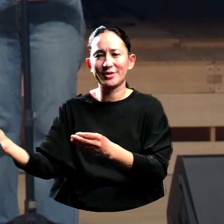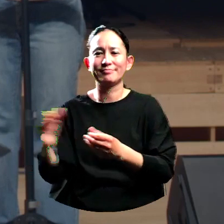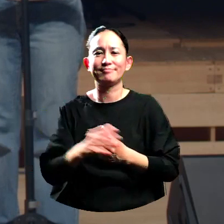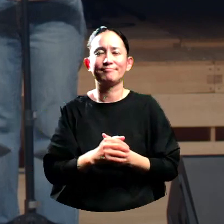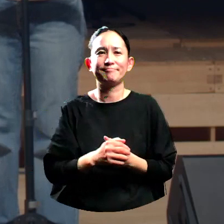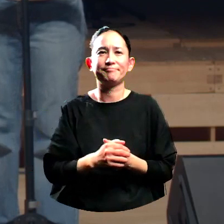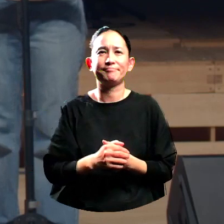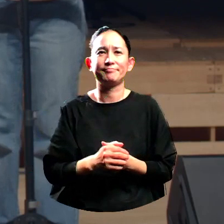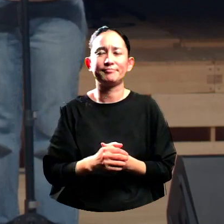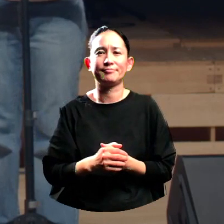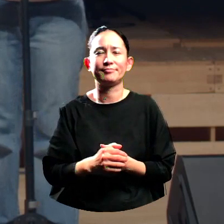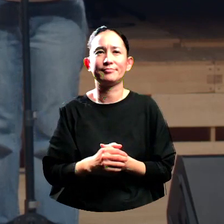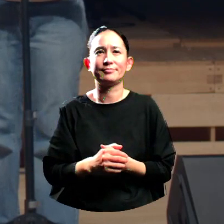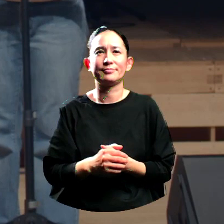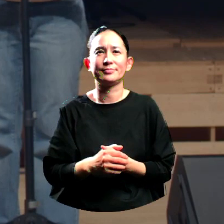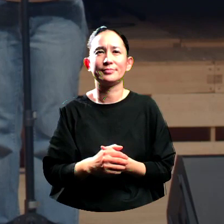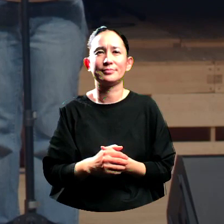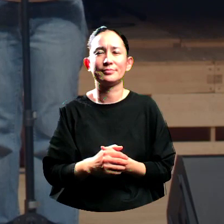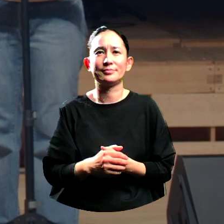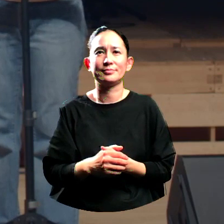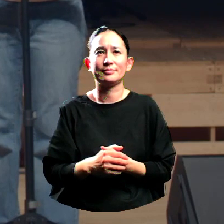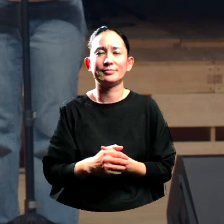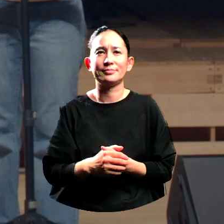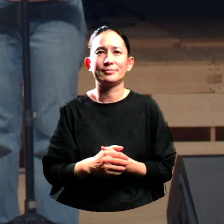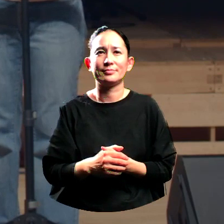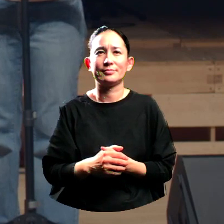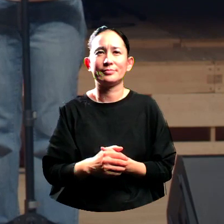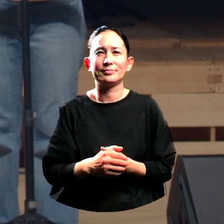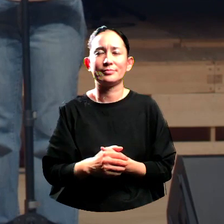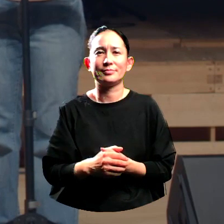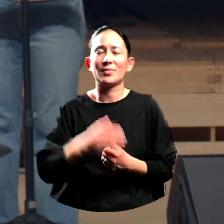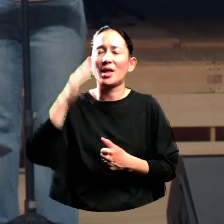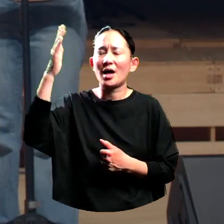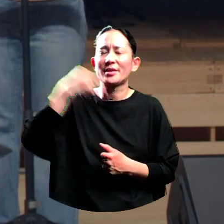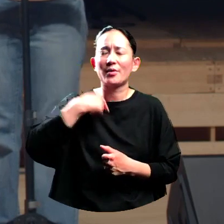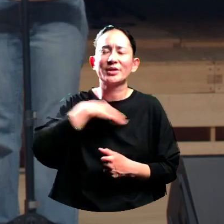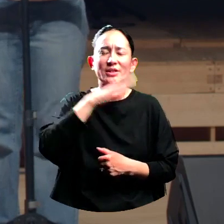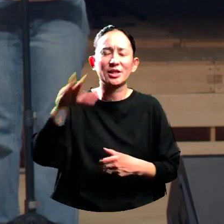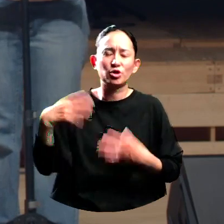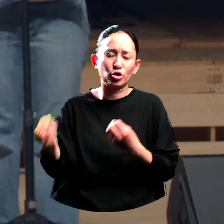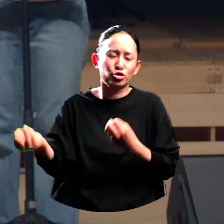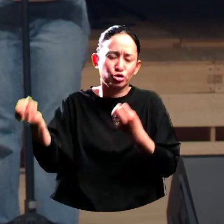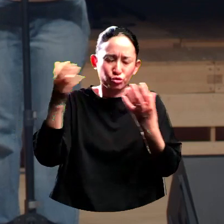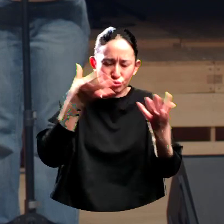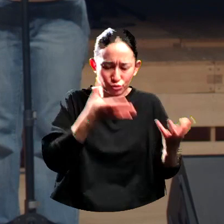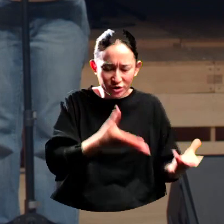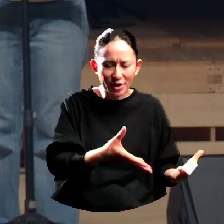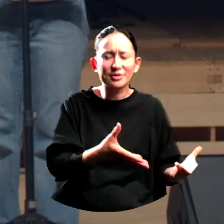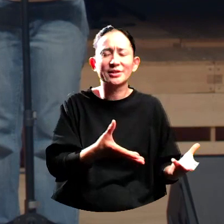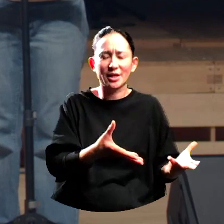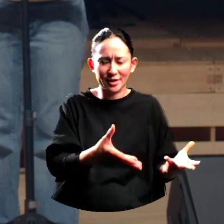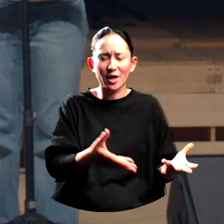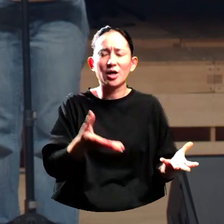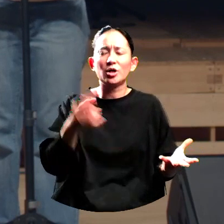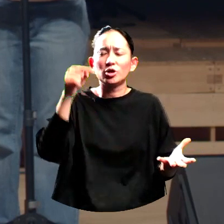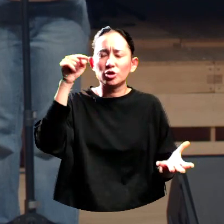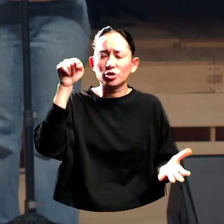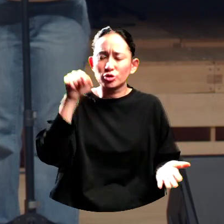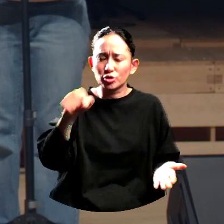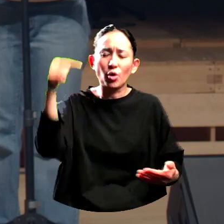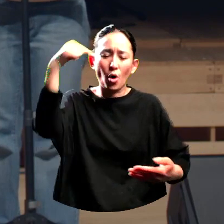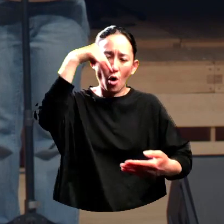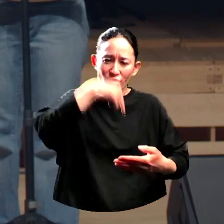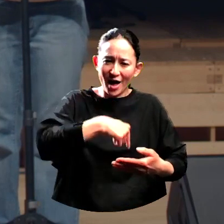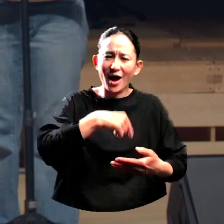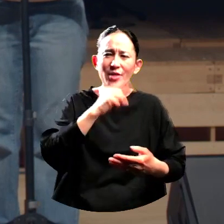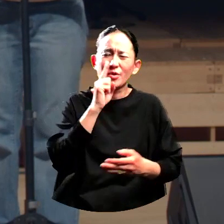with a generous heart as you have been generous to us. あなたが私たちを祝福してくださったものの一部をあなたが私たちに寛大